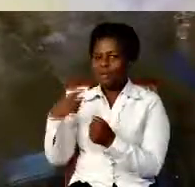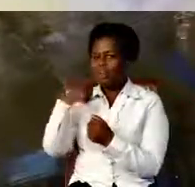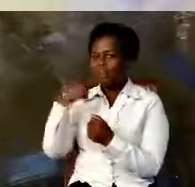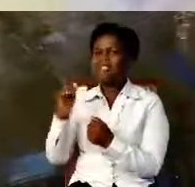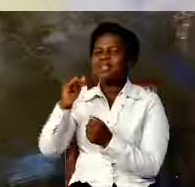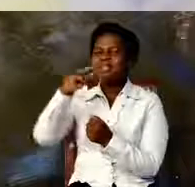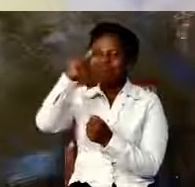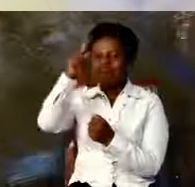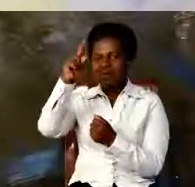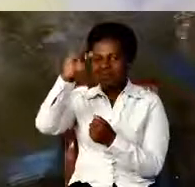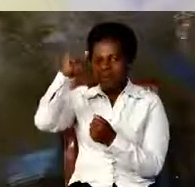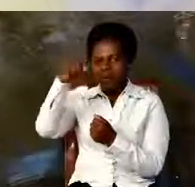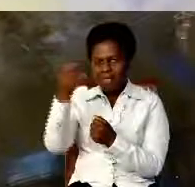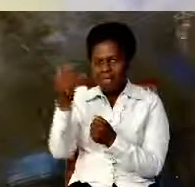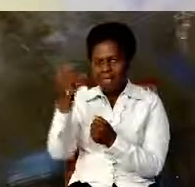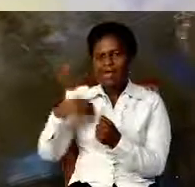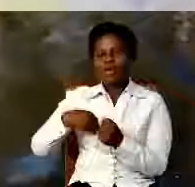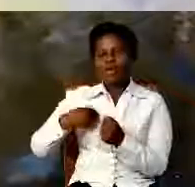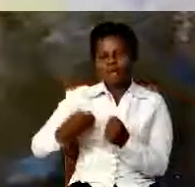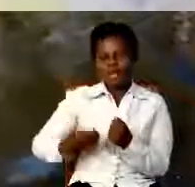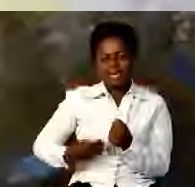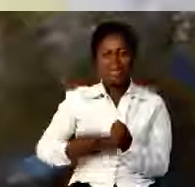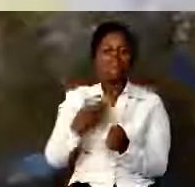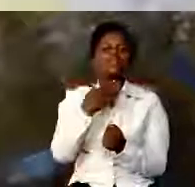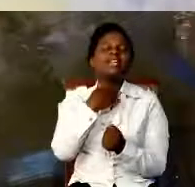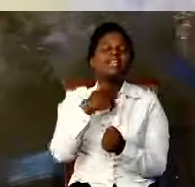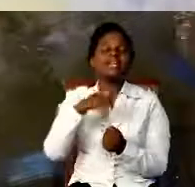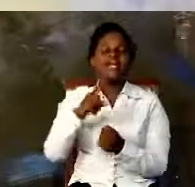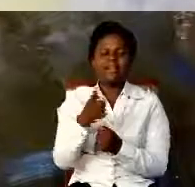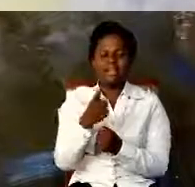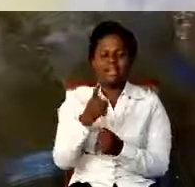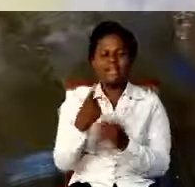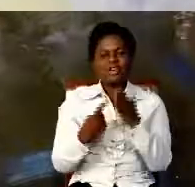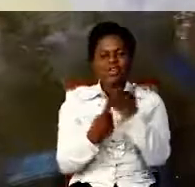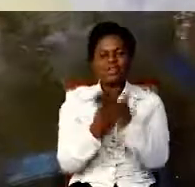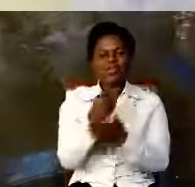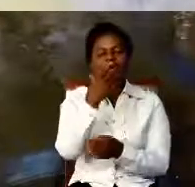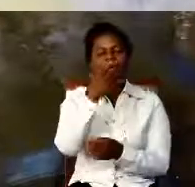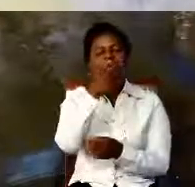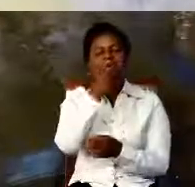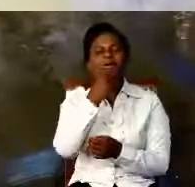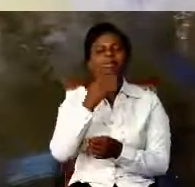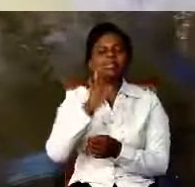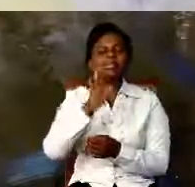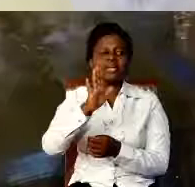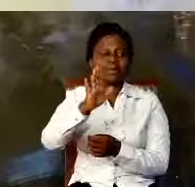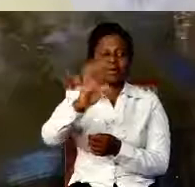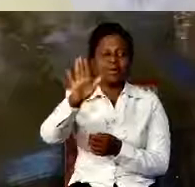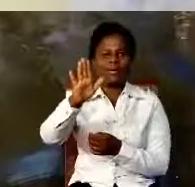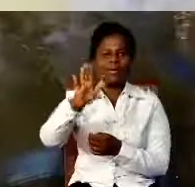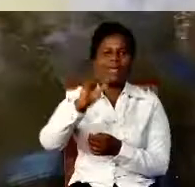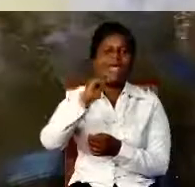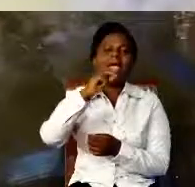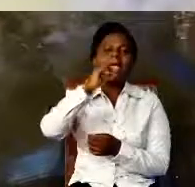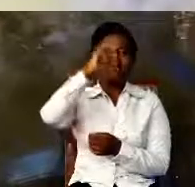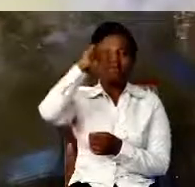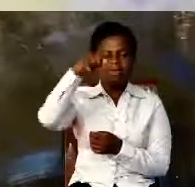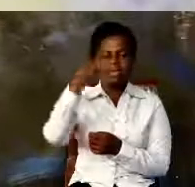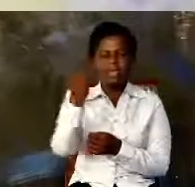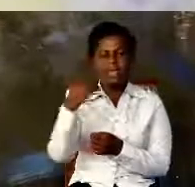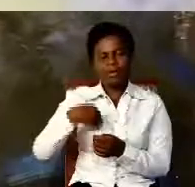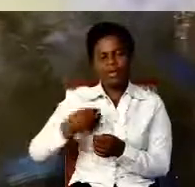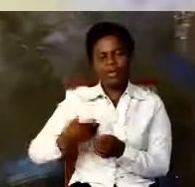je, wanawake wanahitaji nini kutoka kwa waume zao? Naam. Je,